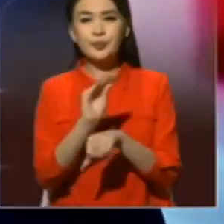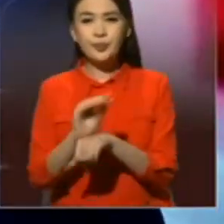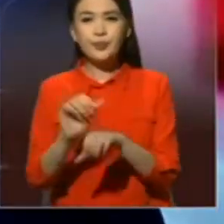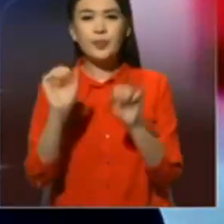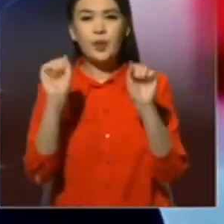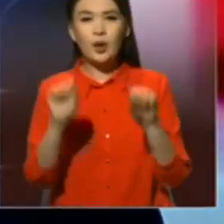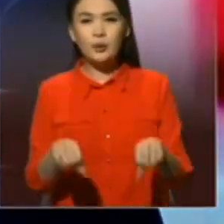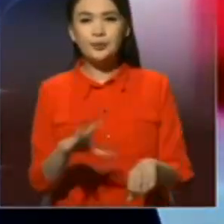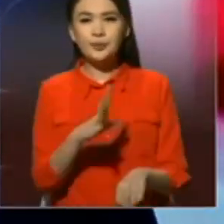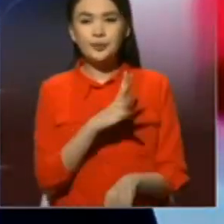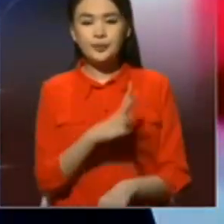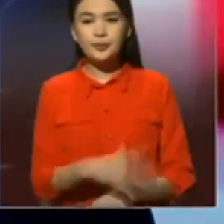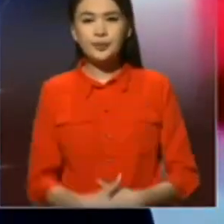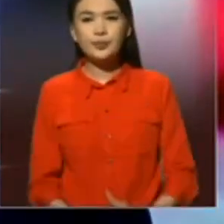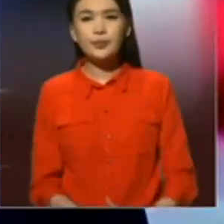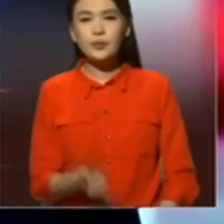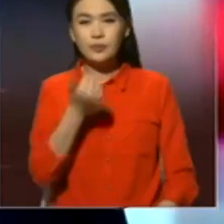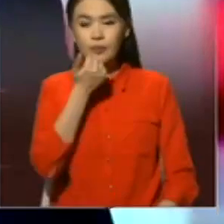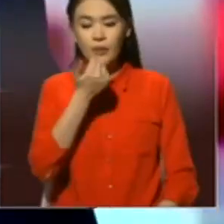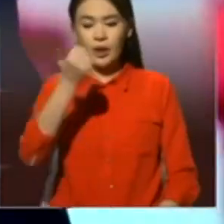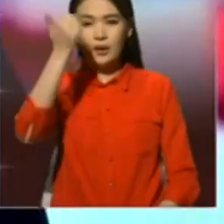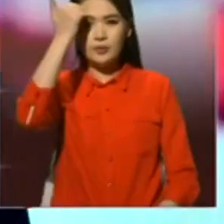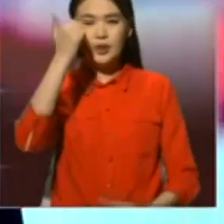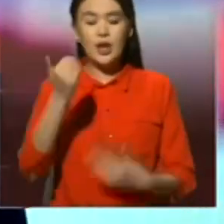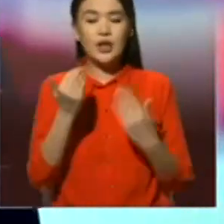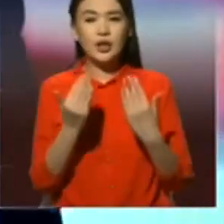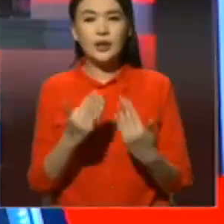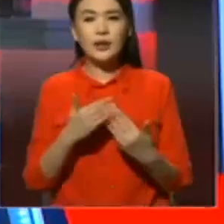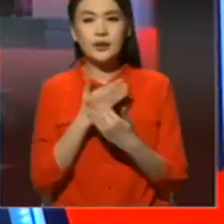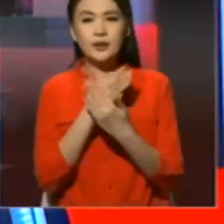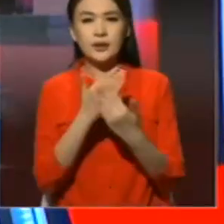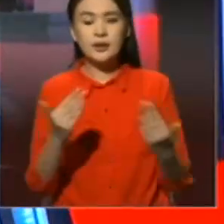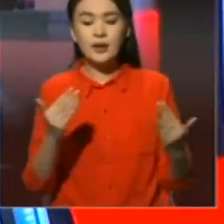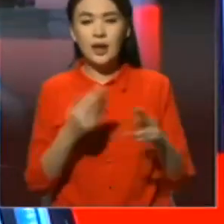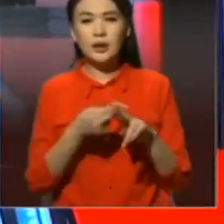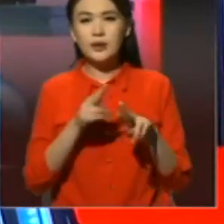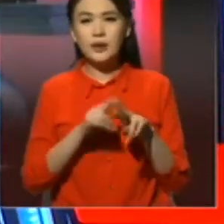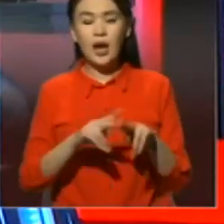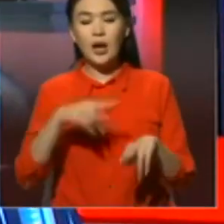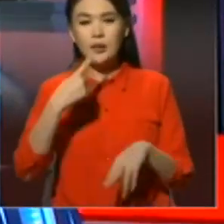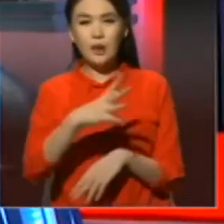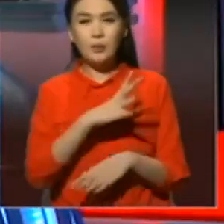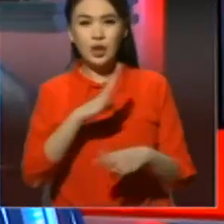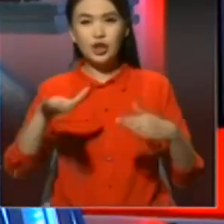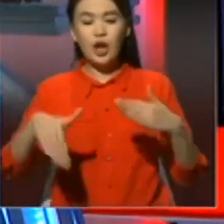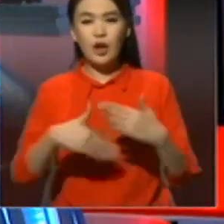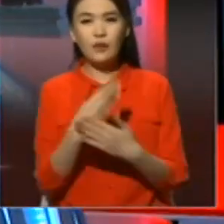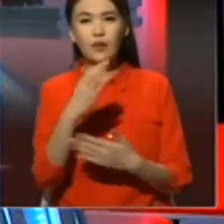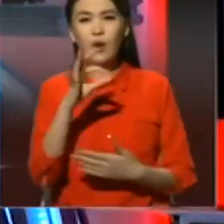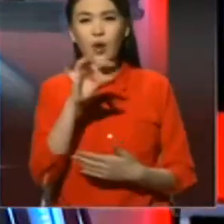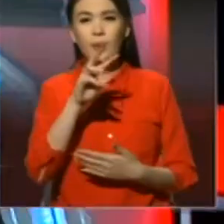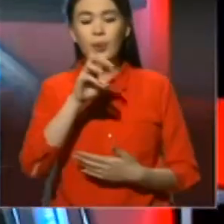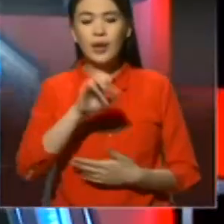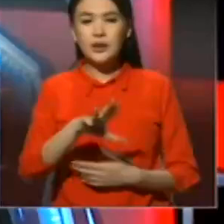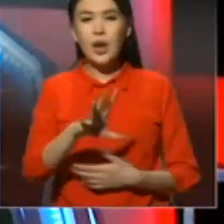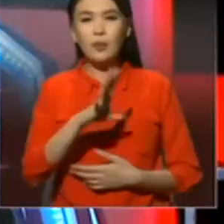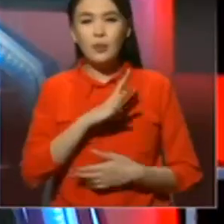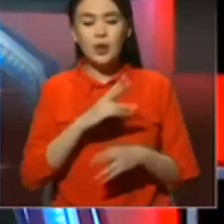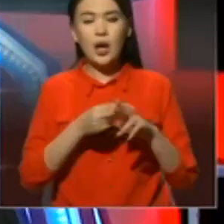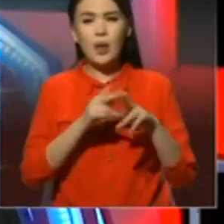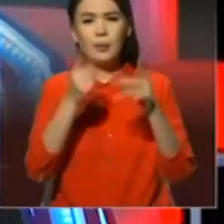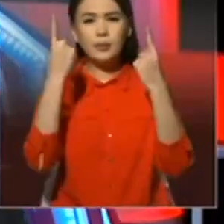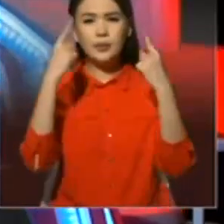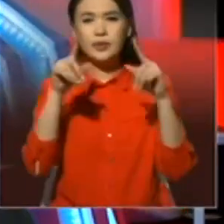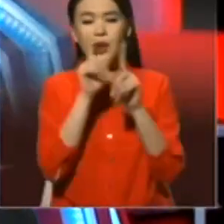мүмкіндік алдық. Рахмет. Жаңа Бекзат Мырза айтты, жаңа форматта өтті деп. Расымен де мүлдем басқа форматта өтті.